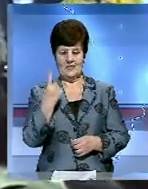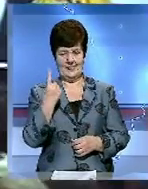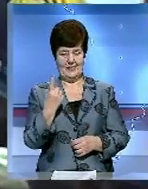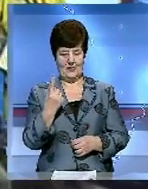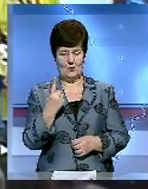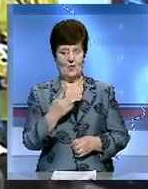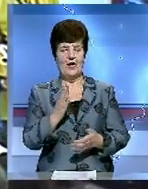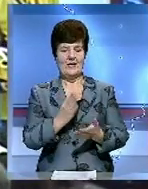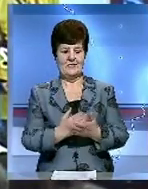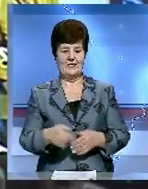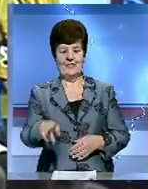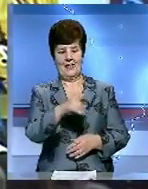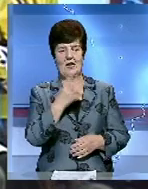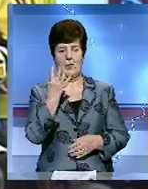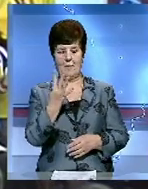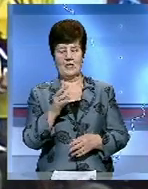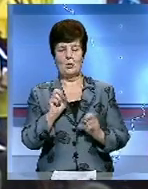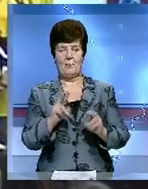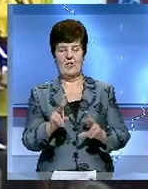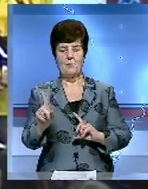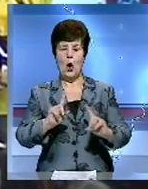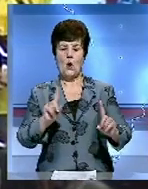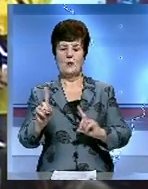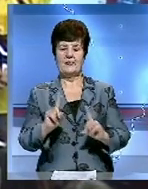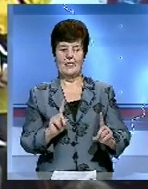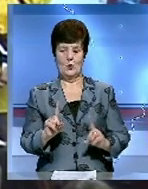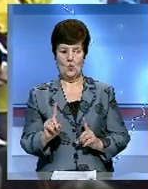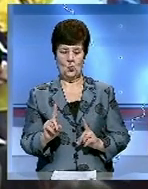alți 4 membri Consiliului